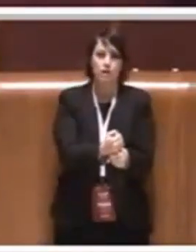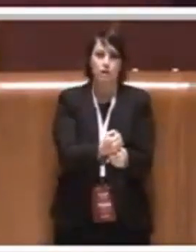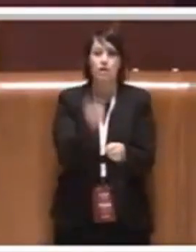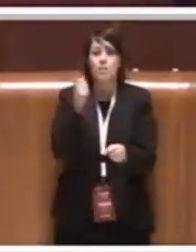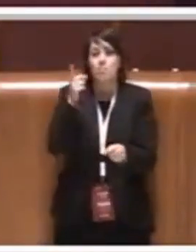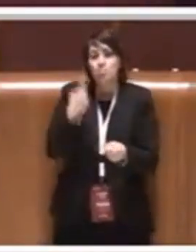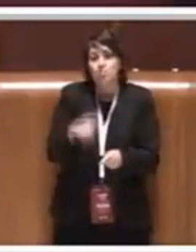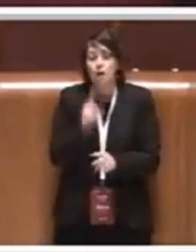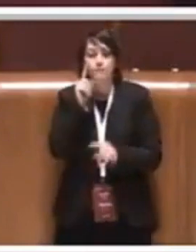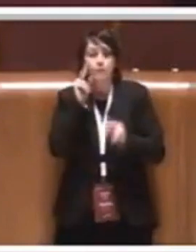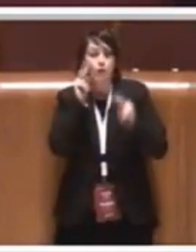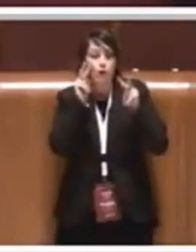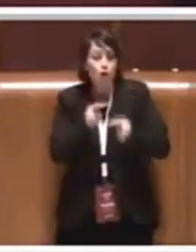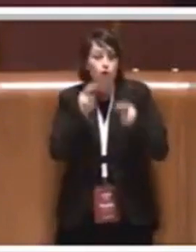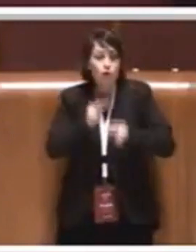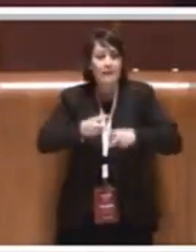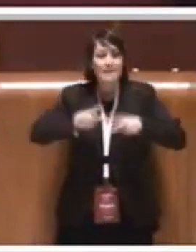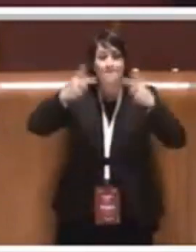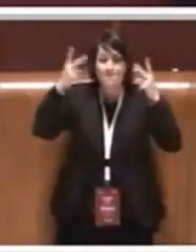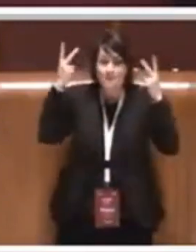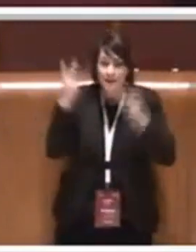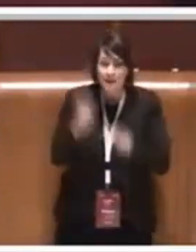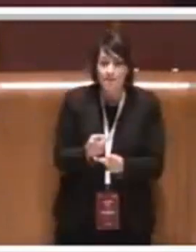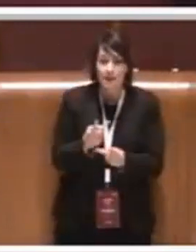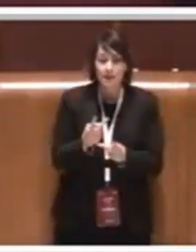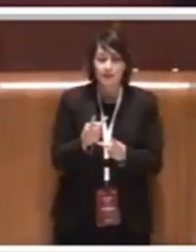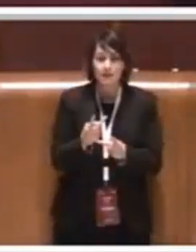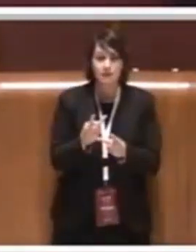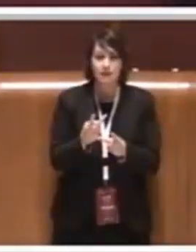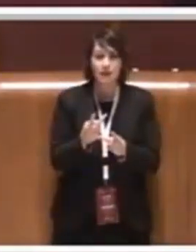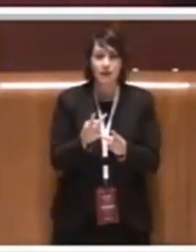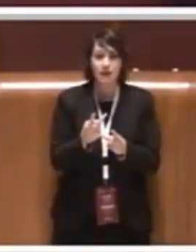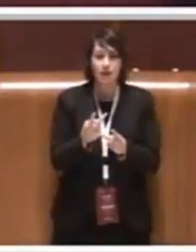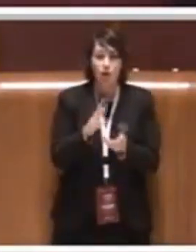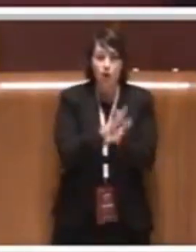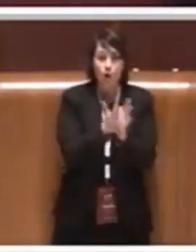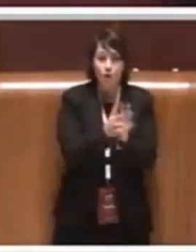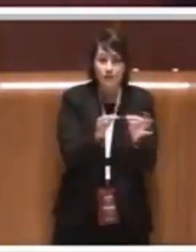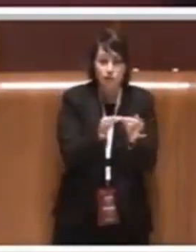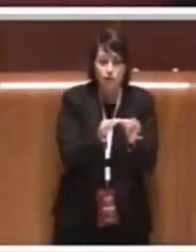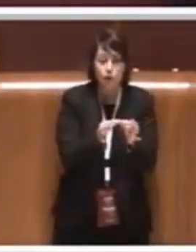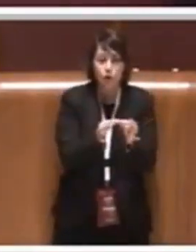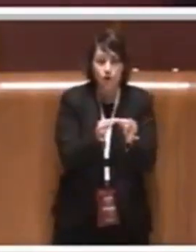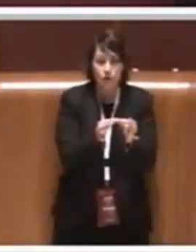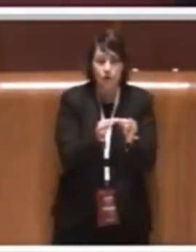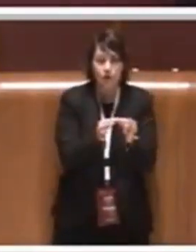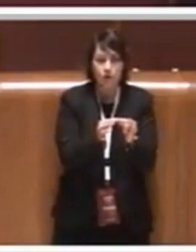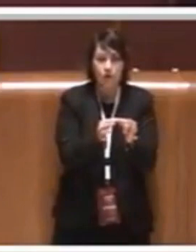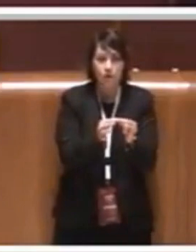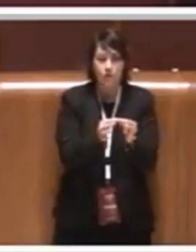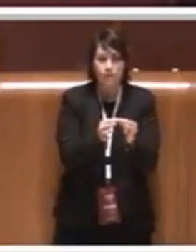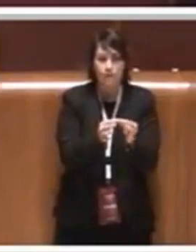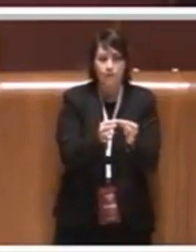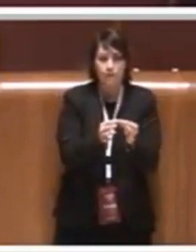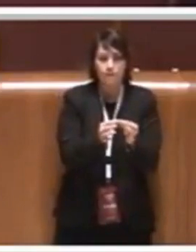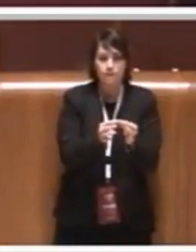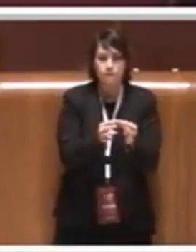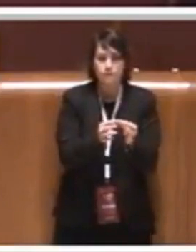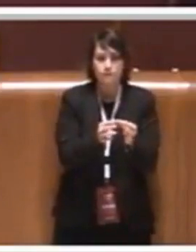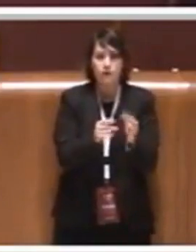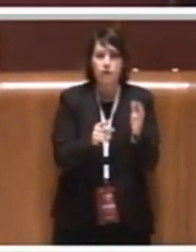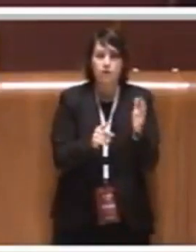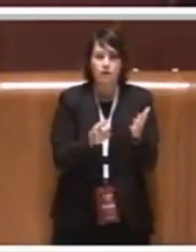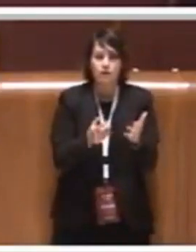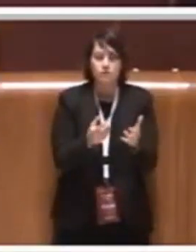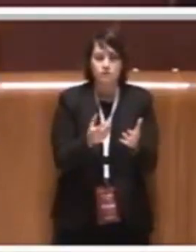controllare la effettiva validità di tutte le escussioni delle convenzioni che sono state nel frattempo versate alla